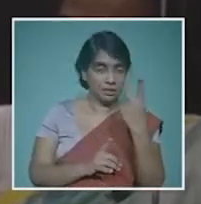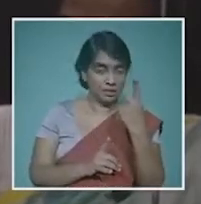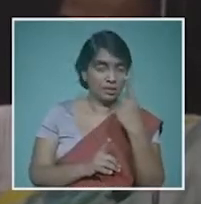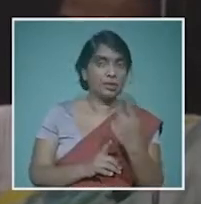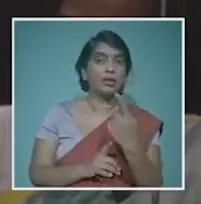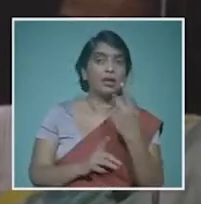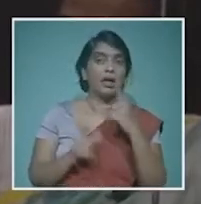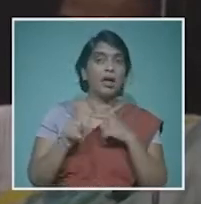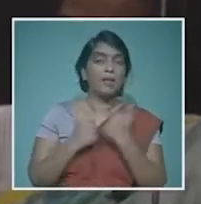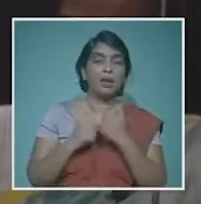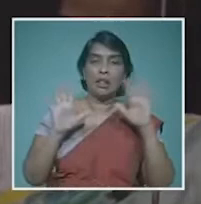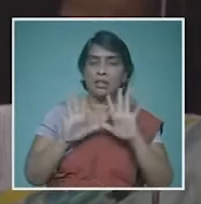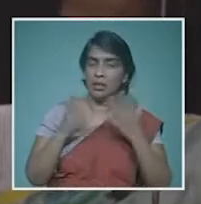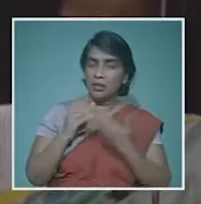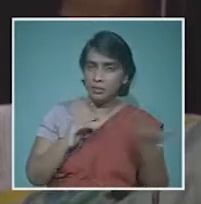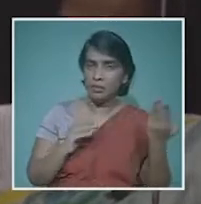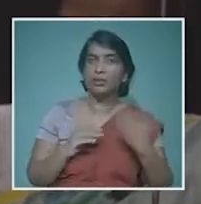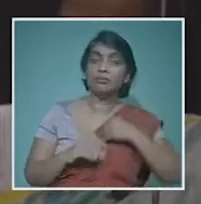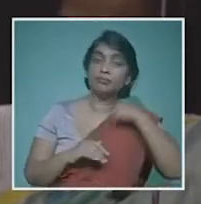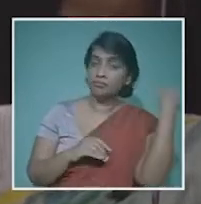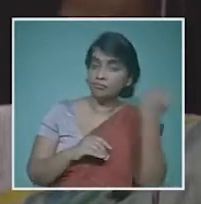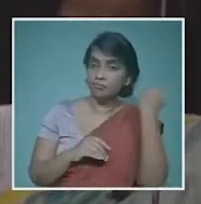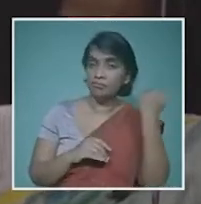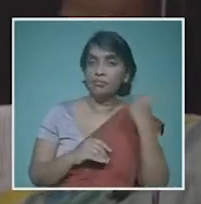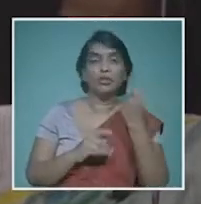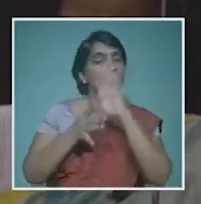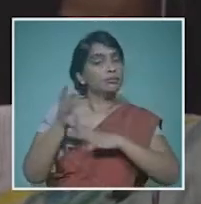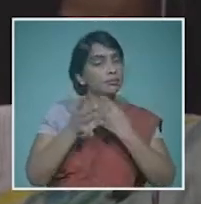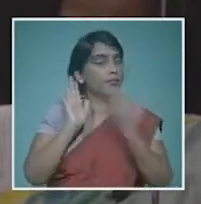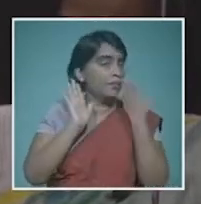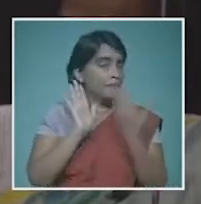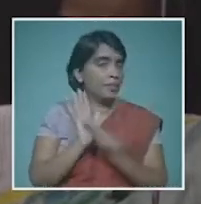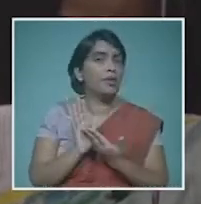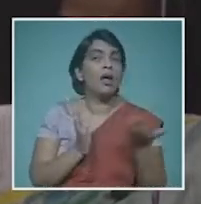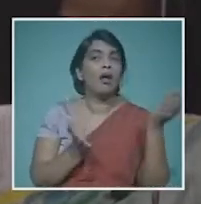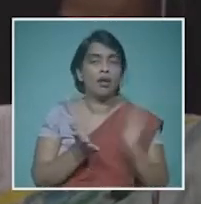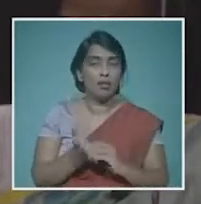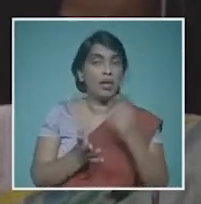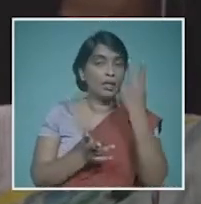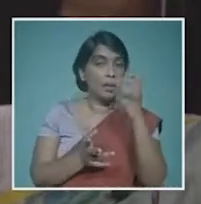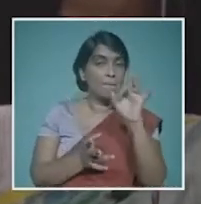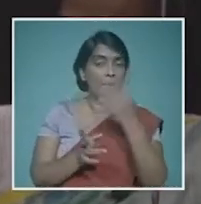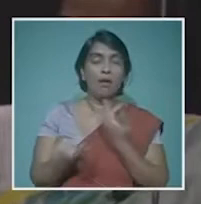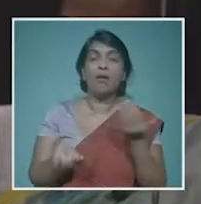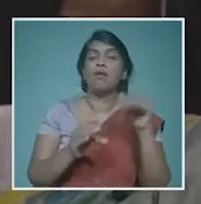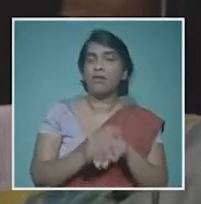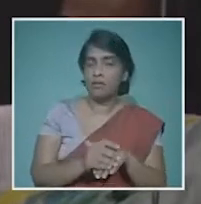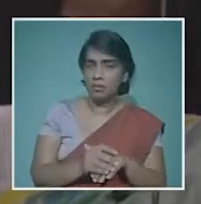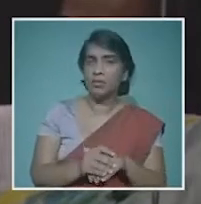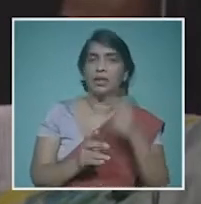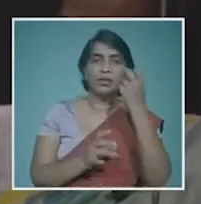2004 අප්‍රේල් 10 ගියා. අපි කතා පැවැත්තුවා. අයවැය ඉදිරිපත් කරා. ආපහු 2015 අපි ආවා.